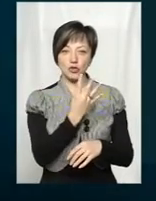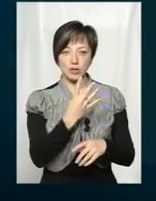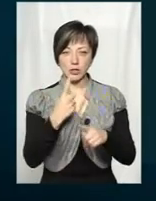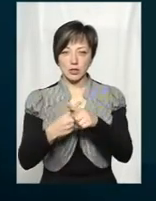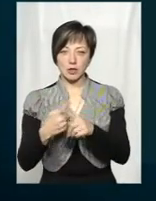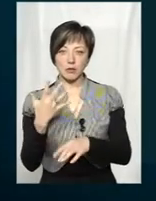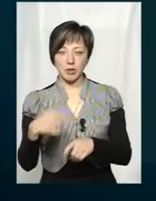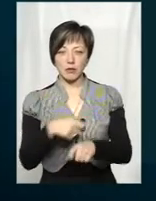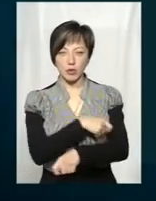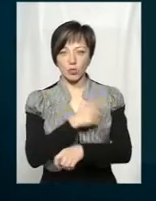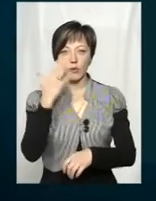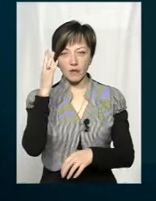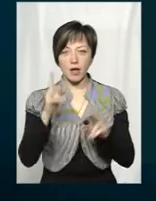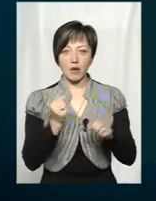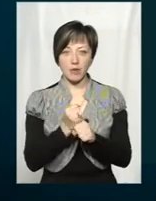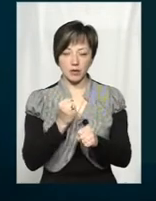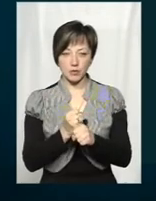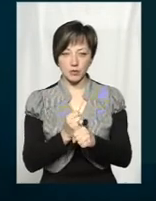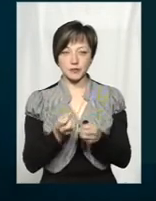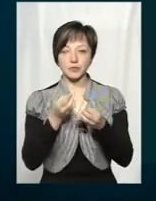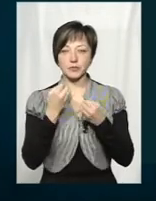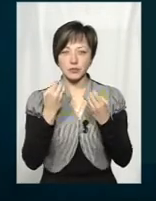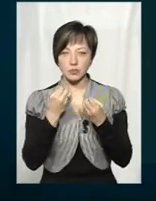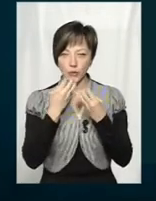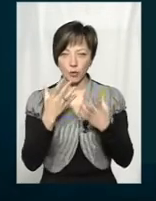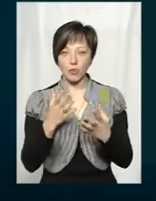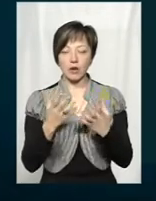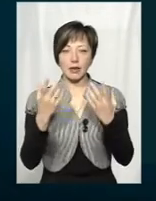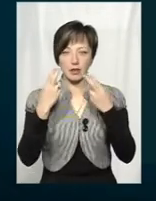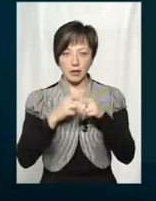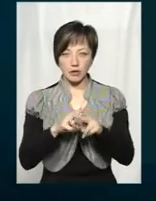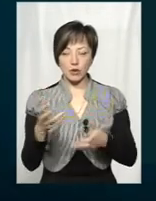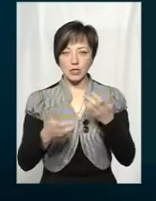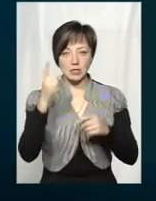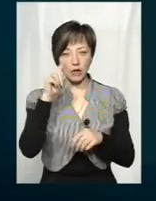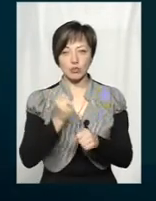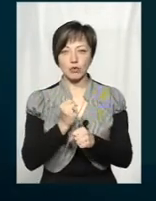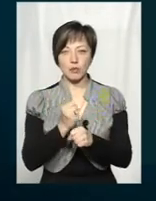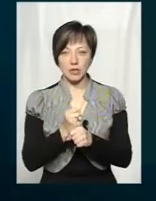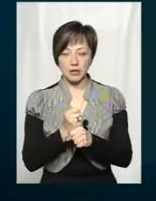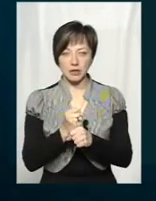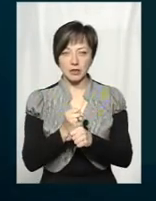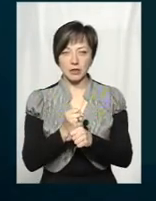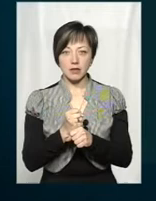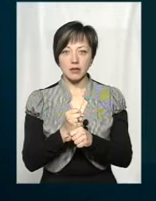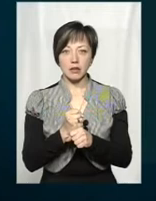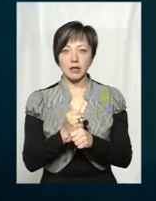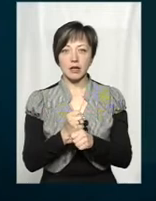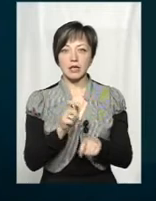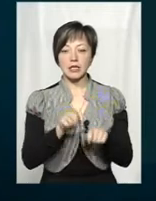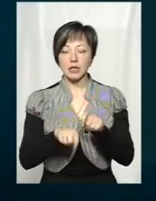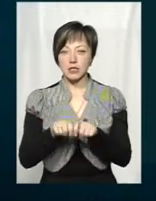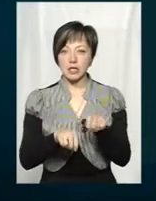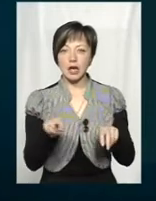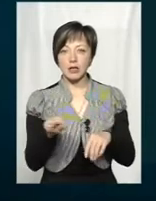собі, як вони працюють. Вони добре оснащені, знають, що робити. Вони стежать за літературою, вони